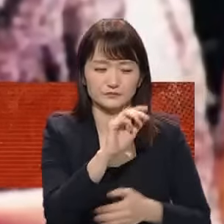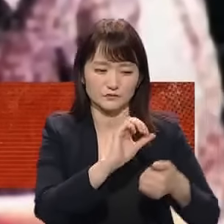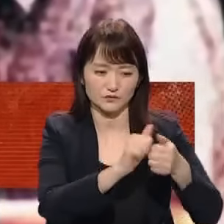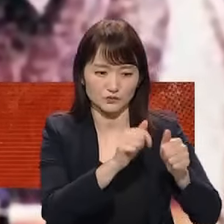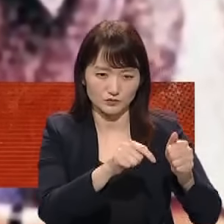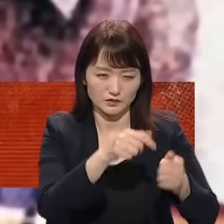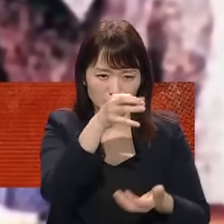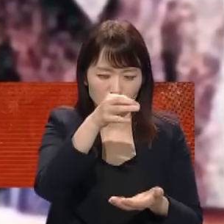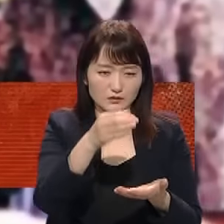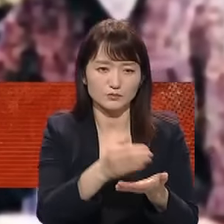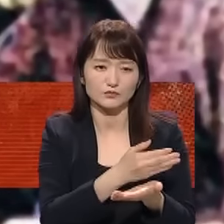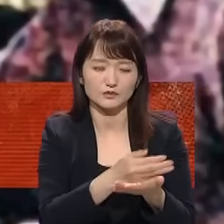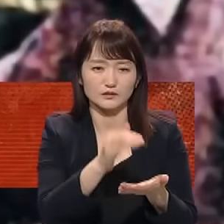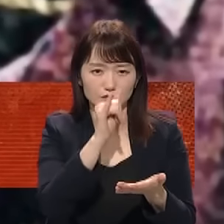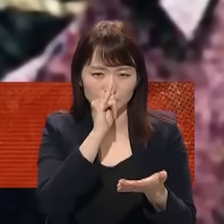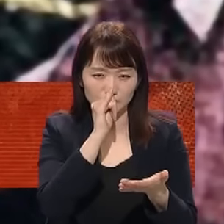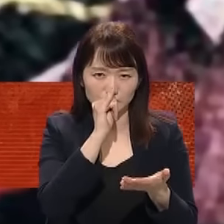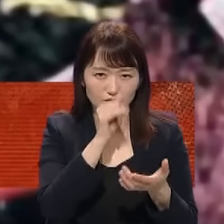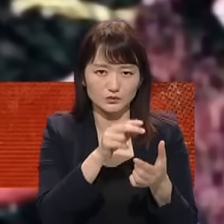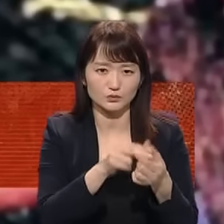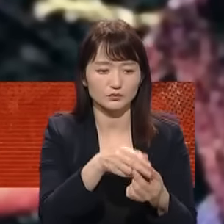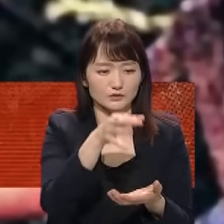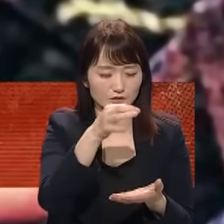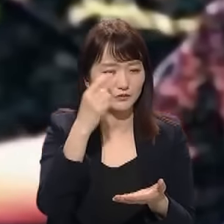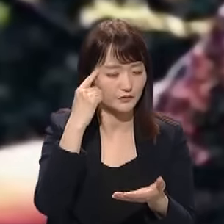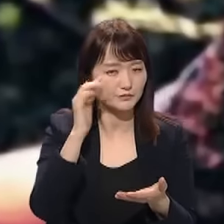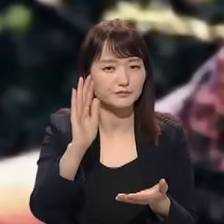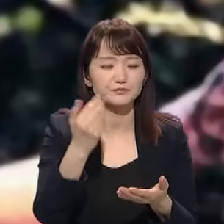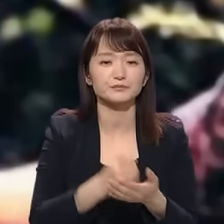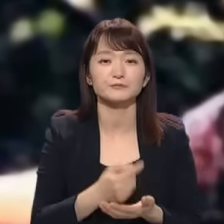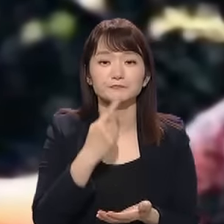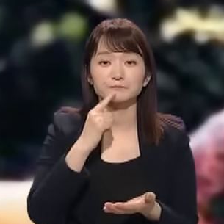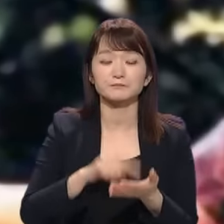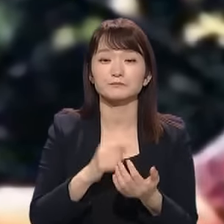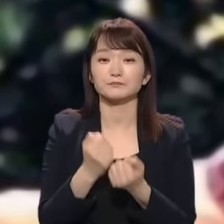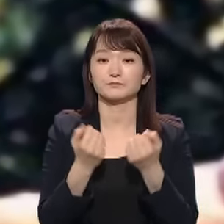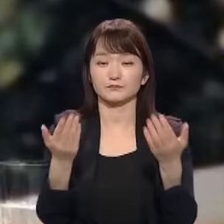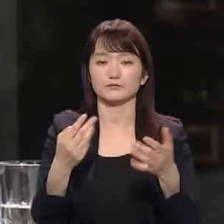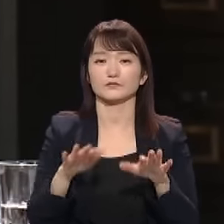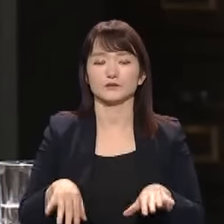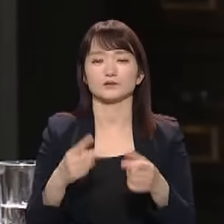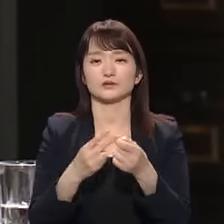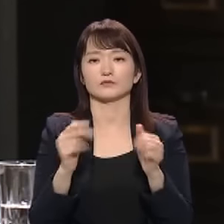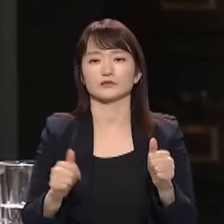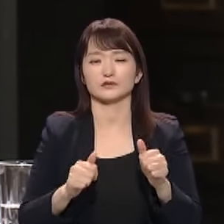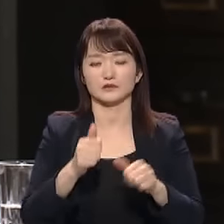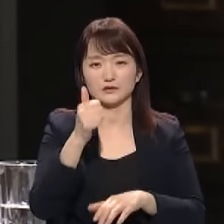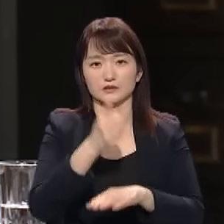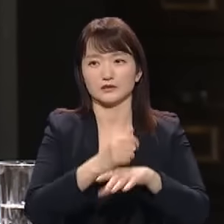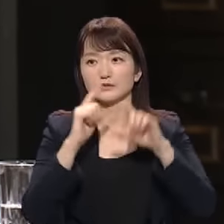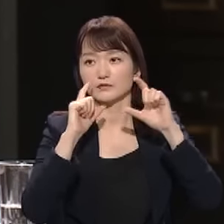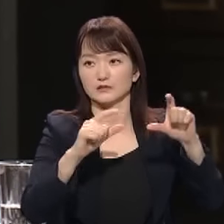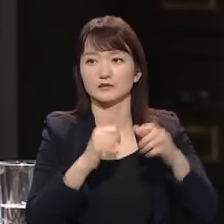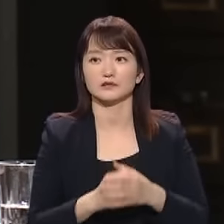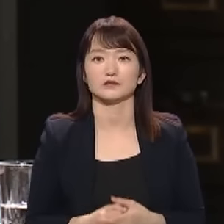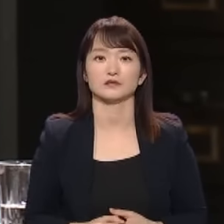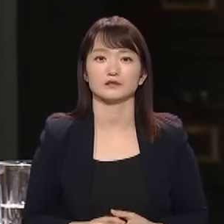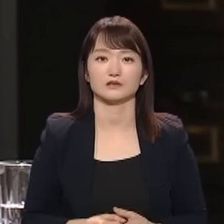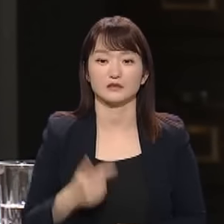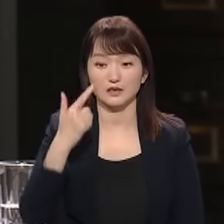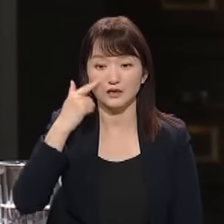되는 공동재산으로 보게 된 것입니다. 그러니까 뭐 쉽게 얘기해서 오늘 항소심 판결은 장인 덕에